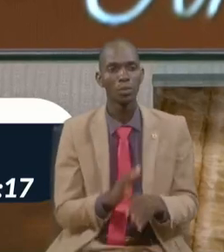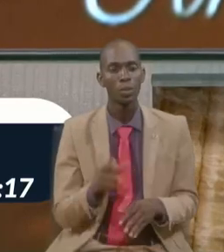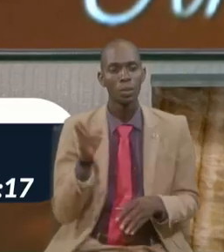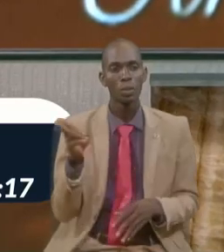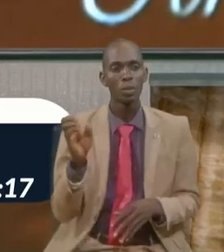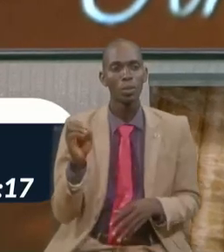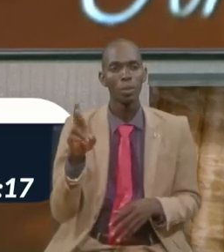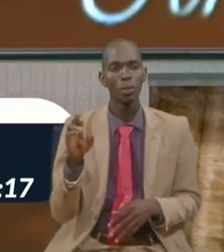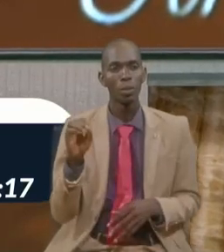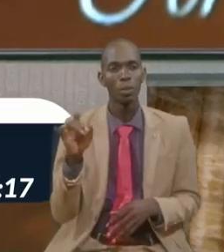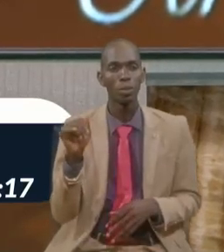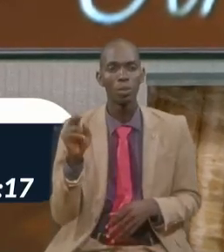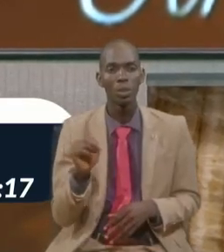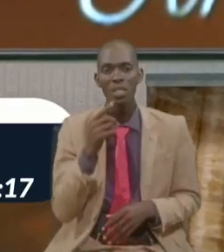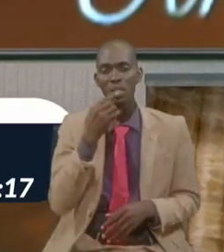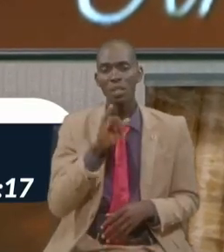Matthieu 22,